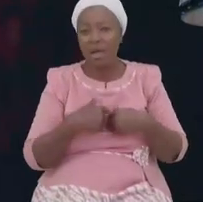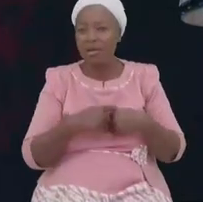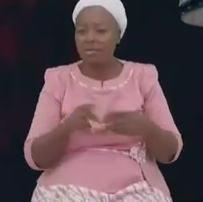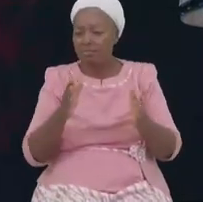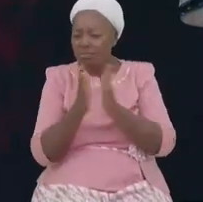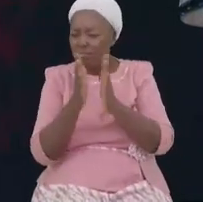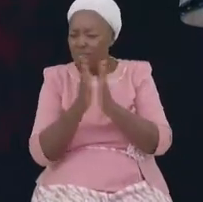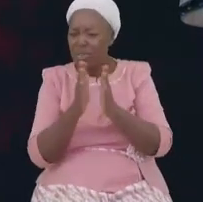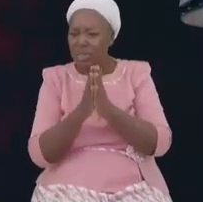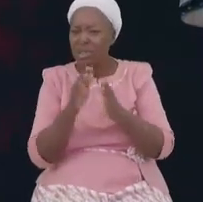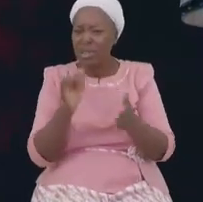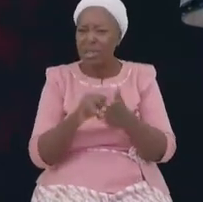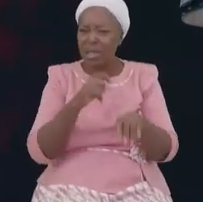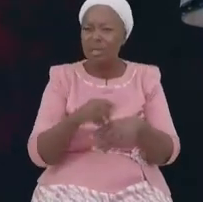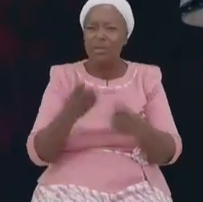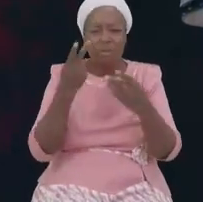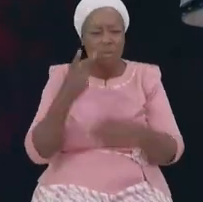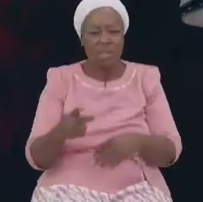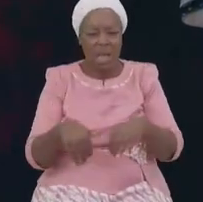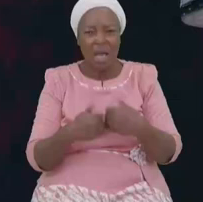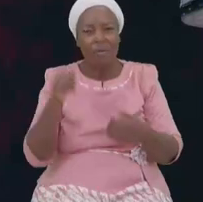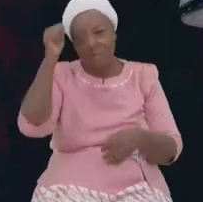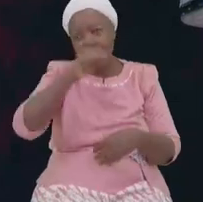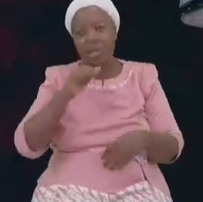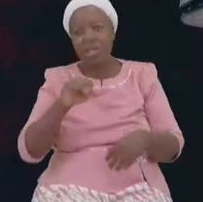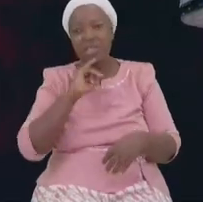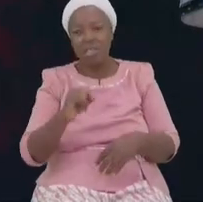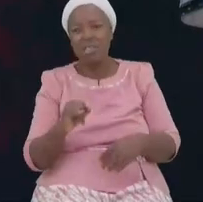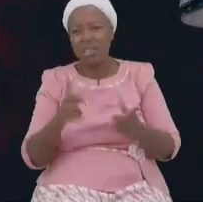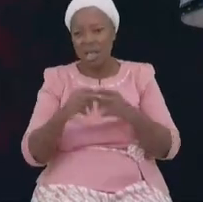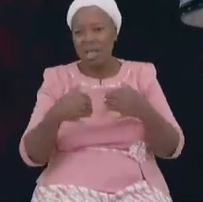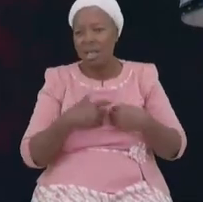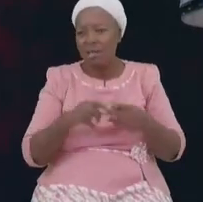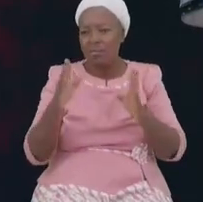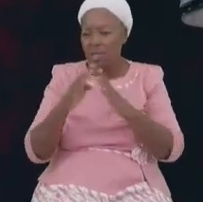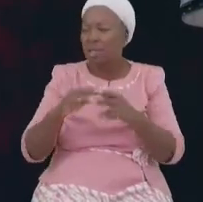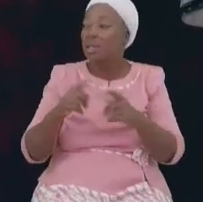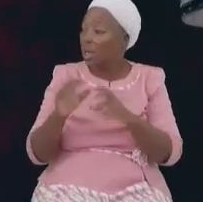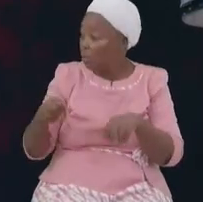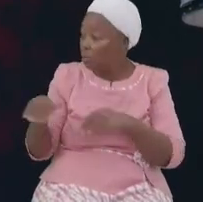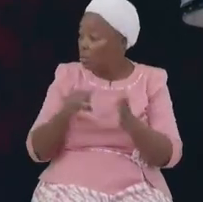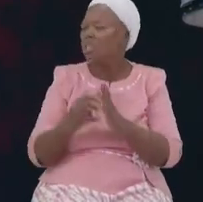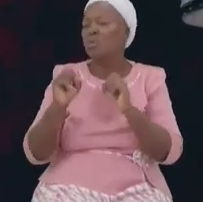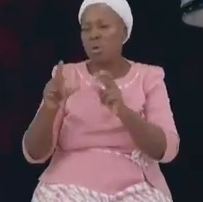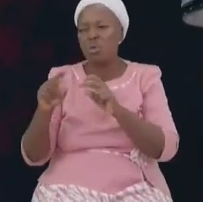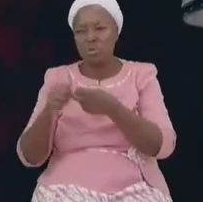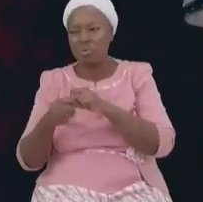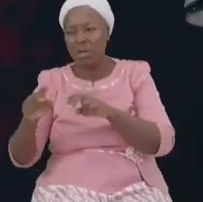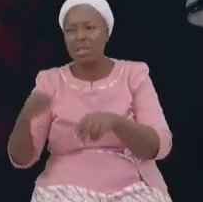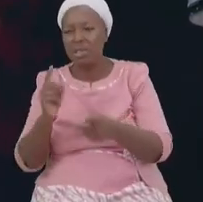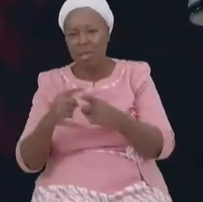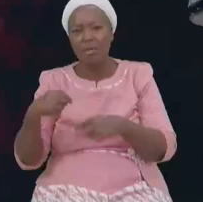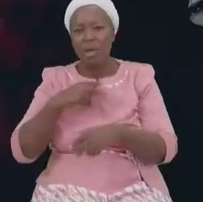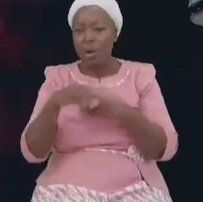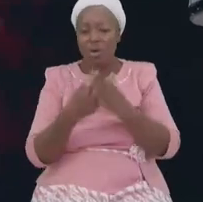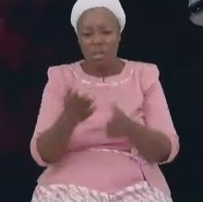quoi ils ressemblent et comment ils font leur réunion, est-ce qu'on peut aller? Il dit, d'accord, on peut aller. Alors, nous sommes arrivés là-bas. Il a prêché. Et celui